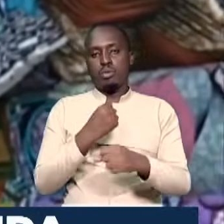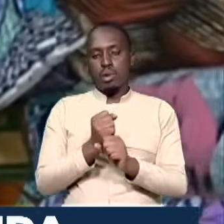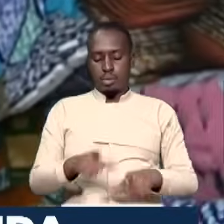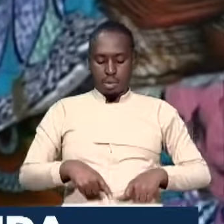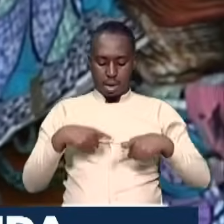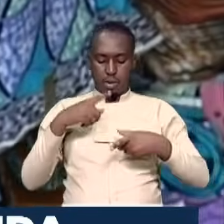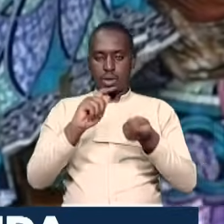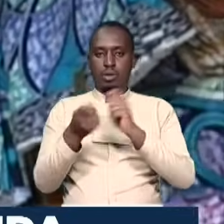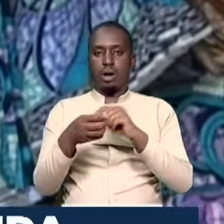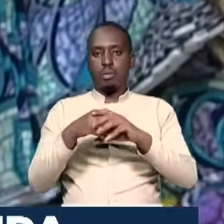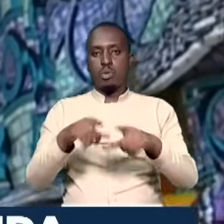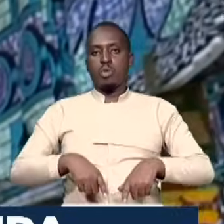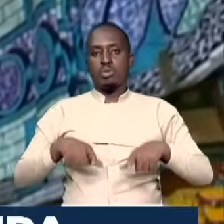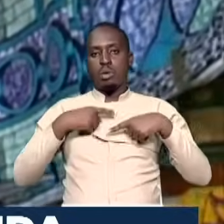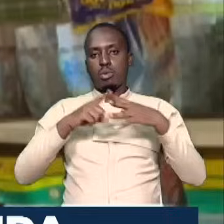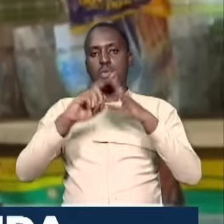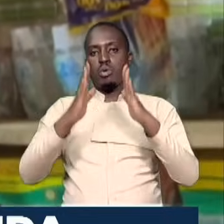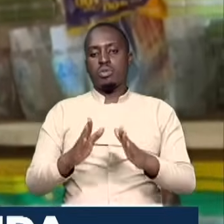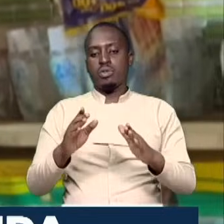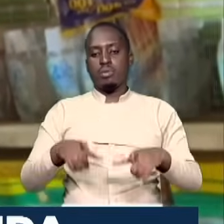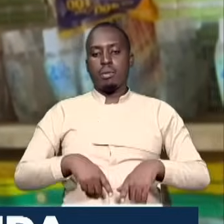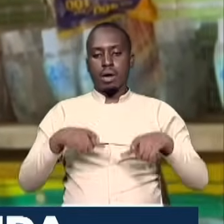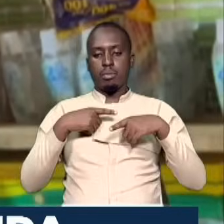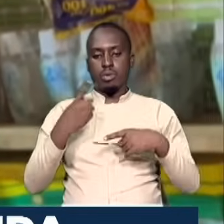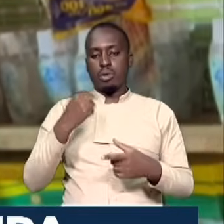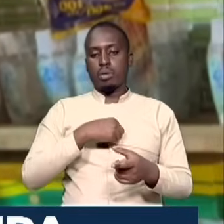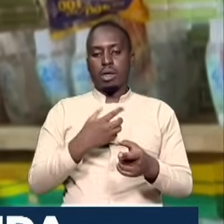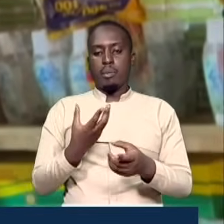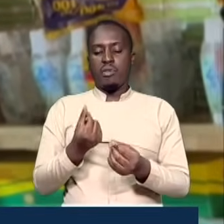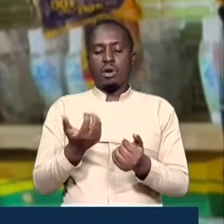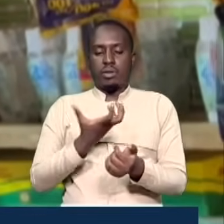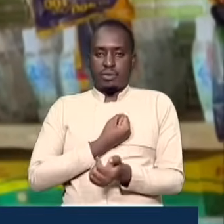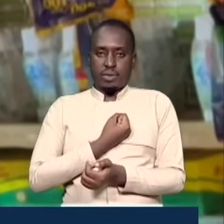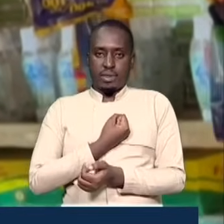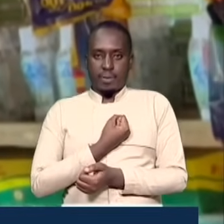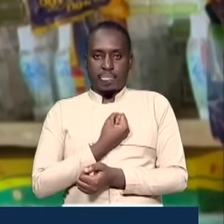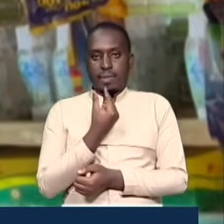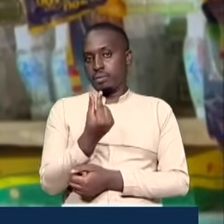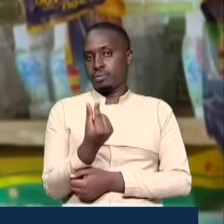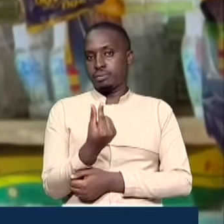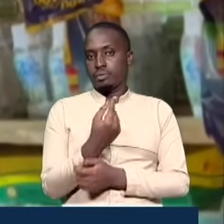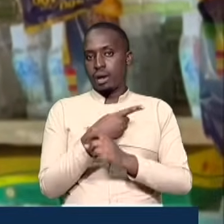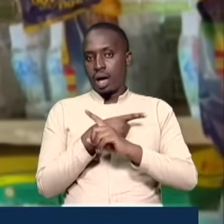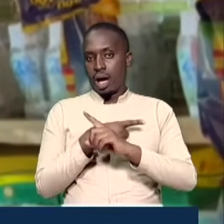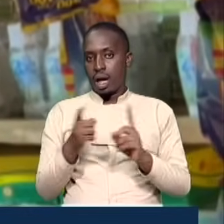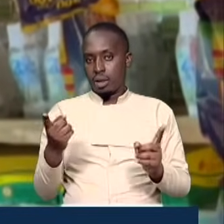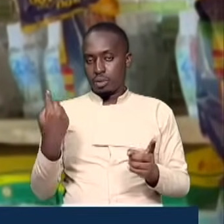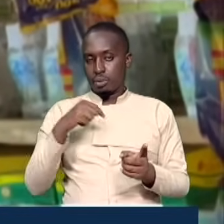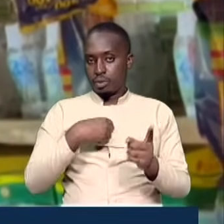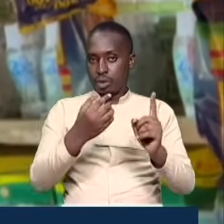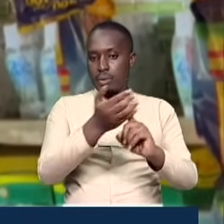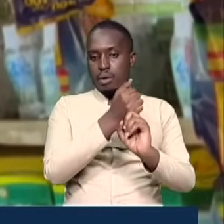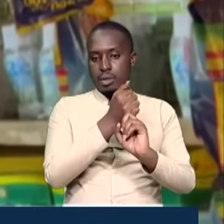mu buzima bw'ubuhunzi basanzwe babayeho. Igishoro twari dufise dukeya twari dufise, ariko baje turonka